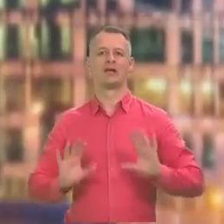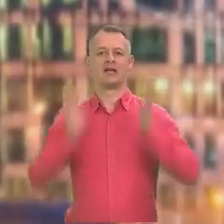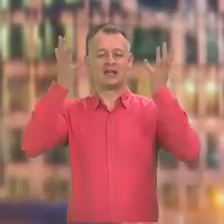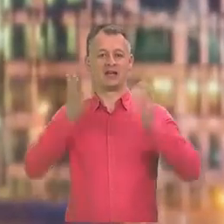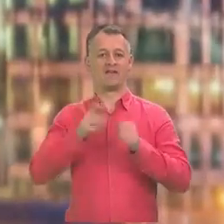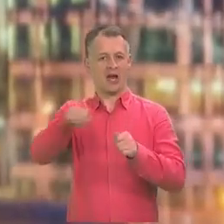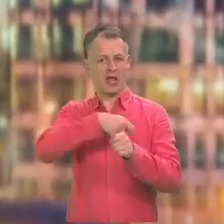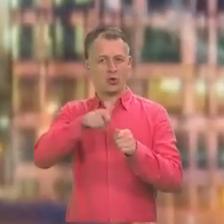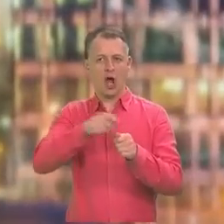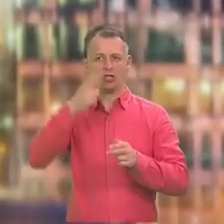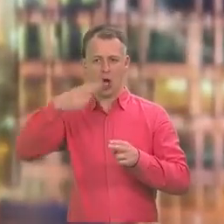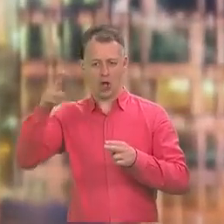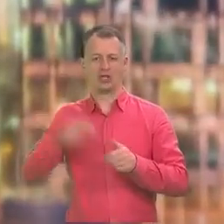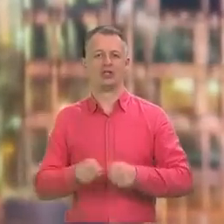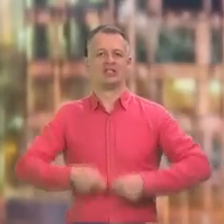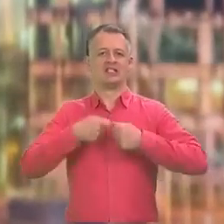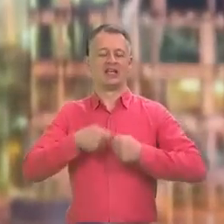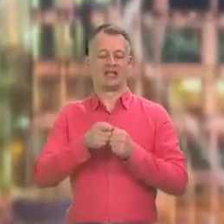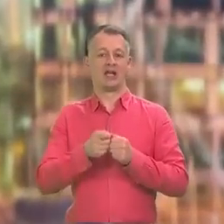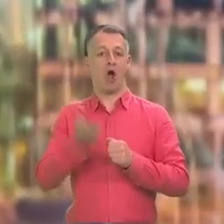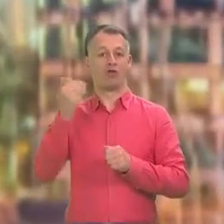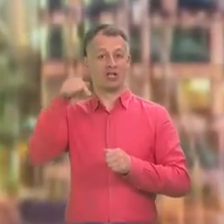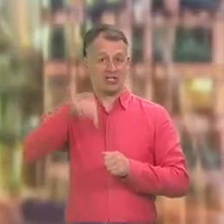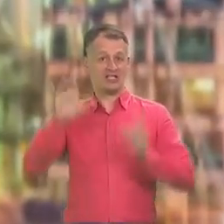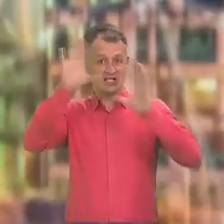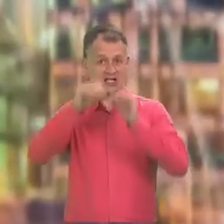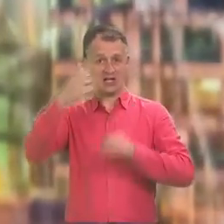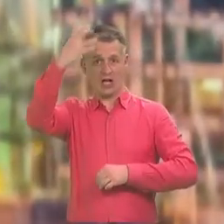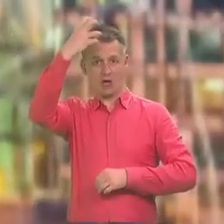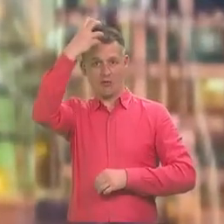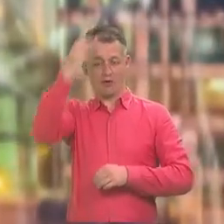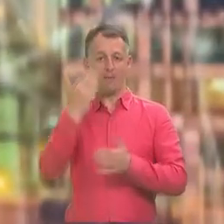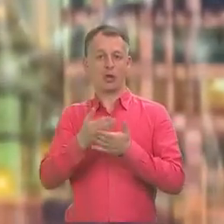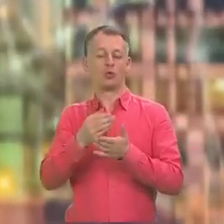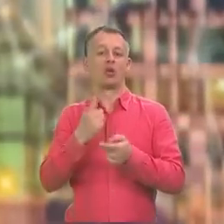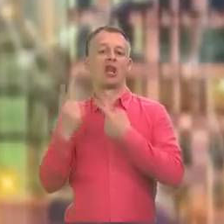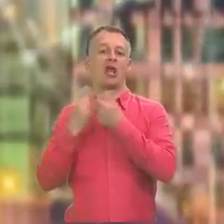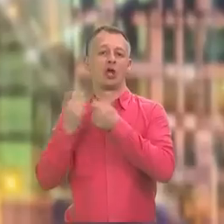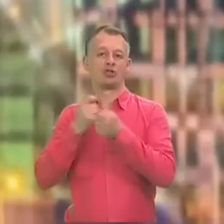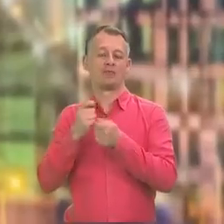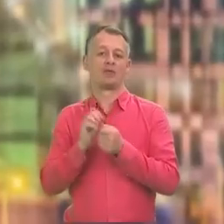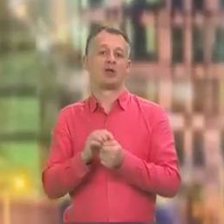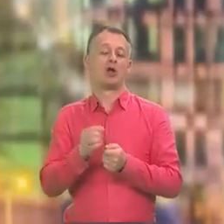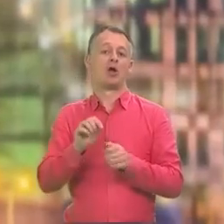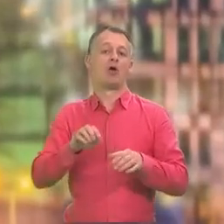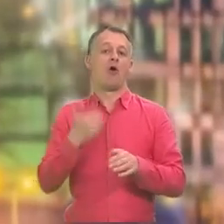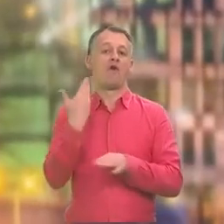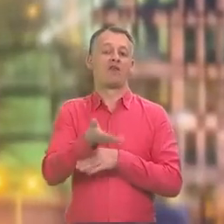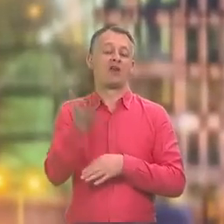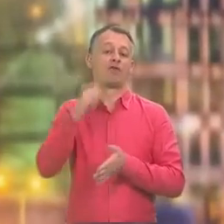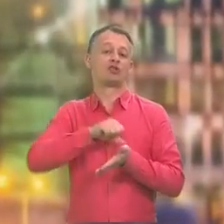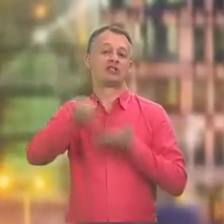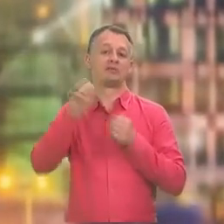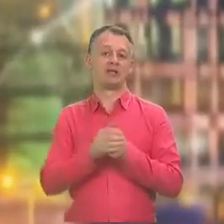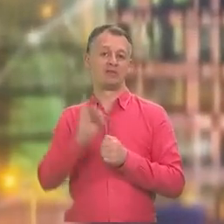Greva în educație continuă. Sindicaliștii au fost în această seară la guvern pentru negocieri, însă oferta aleșilor a fost respinsă. Angajații din